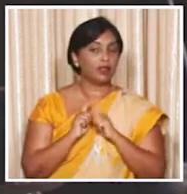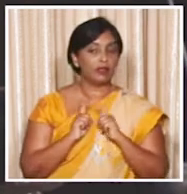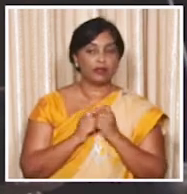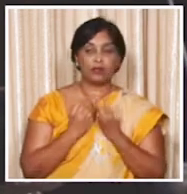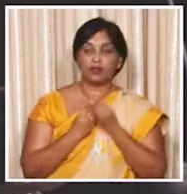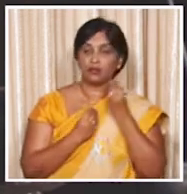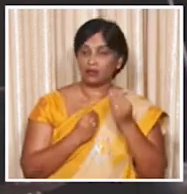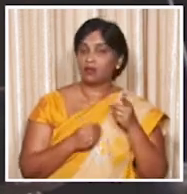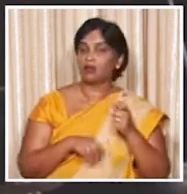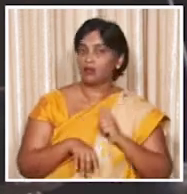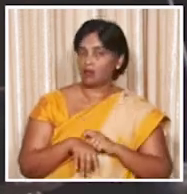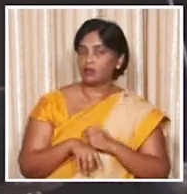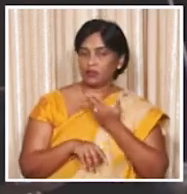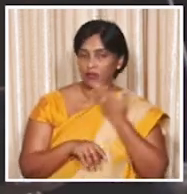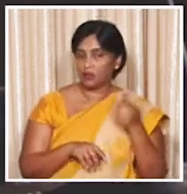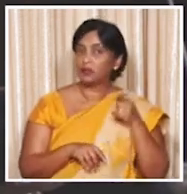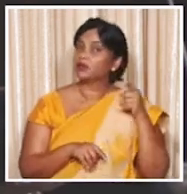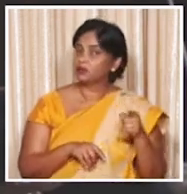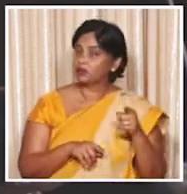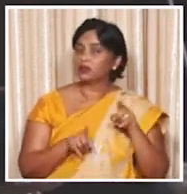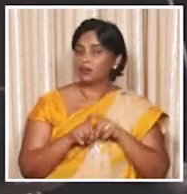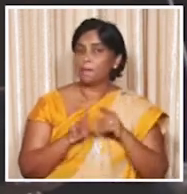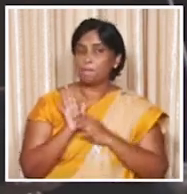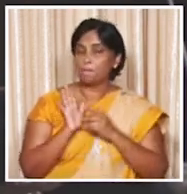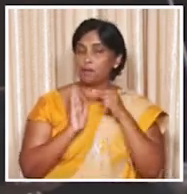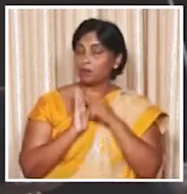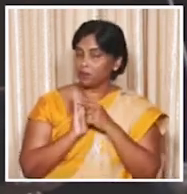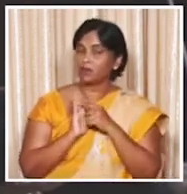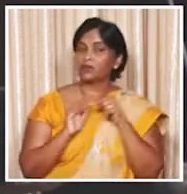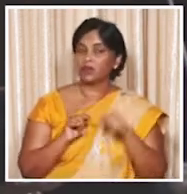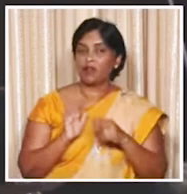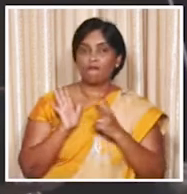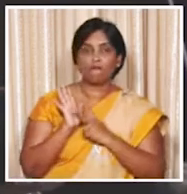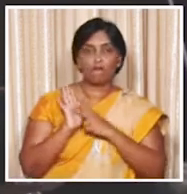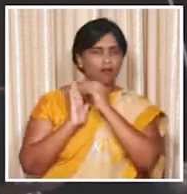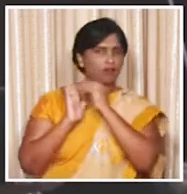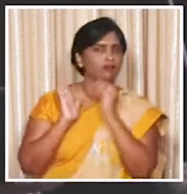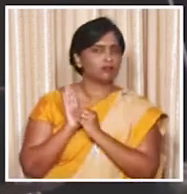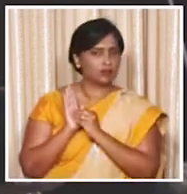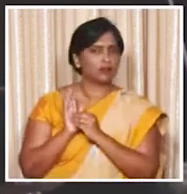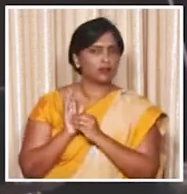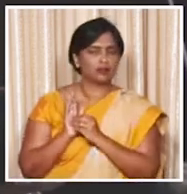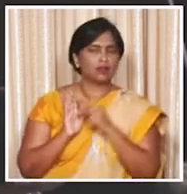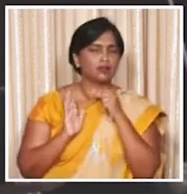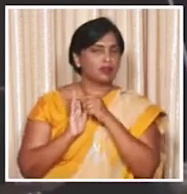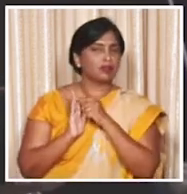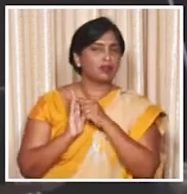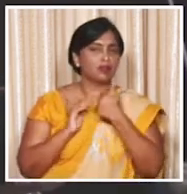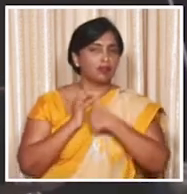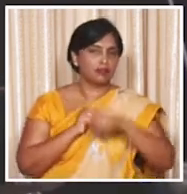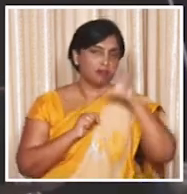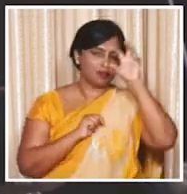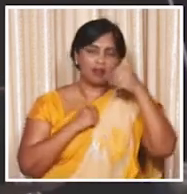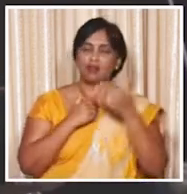நடைபெற்றது. திடீரென்று அந்த பயிற்சியை வவுனியாவுக்கு மாற்றினார்கள். மாங்குளத்தை சென்ற பண்ணுங்கள் என்று பலமுறை நாங்கள் கேட்கிறோம். யாழ்ப்பாணத்திலிருந்து வருபவர், மன்னாரில்